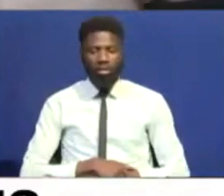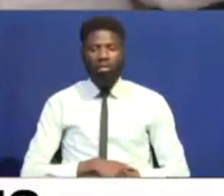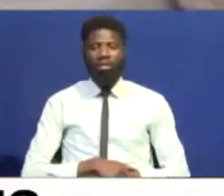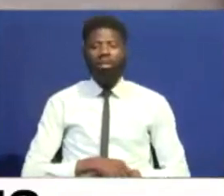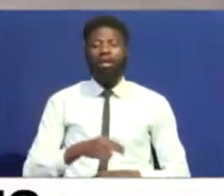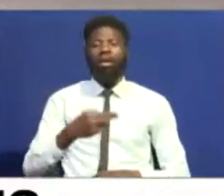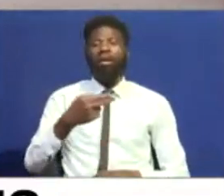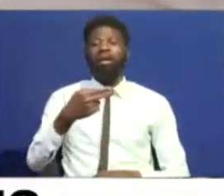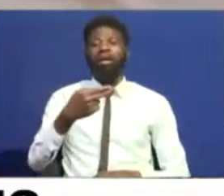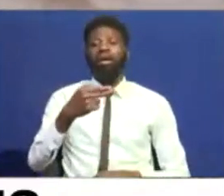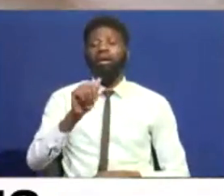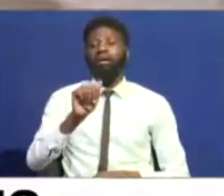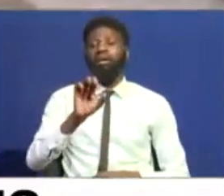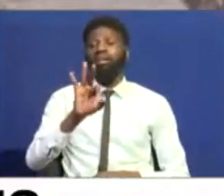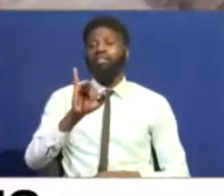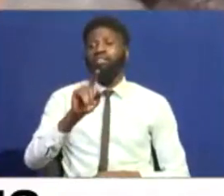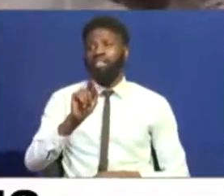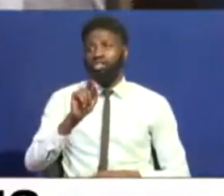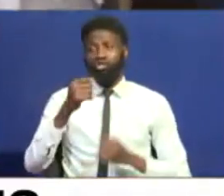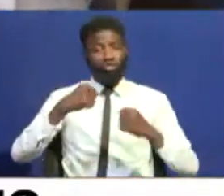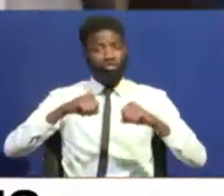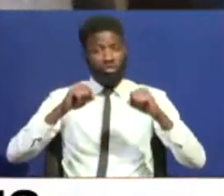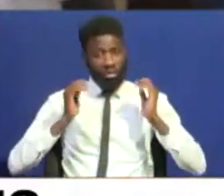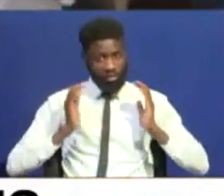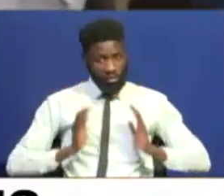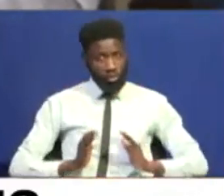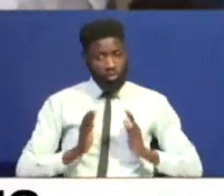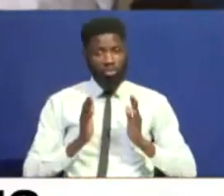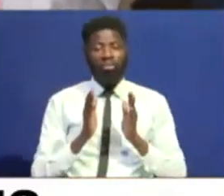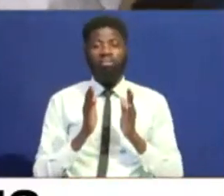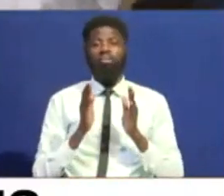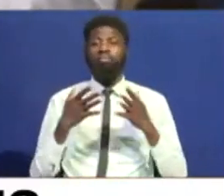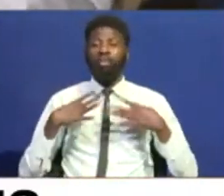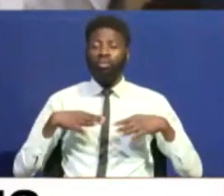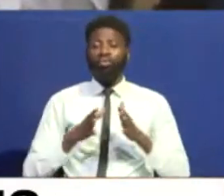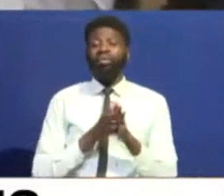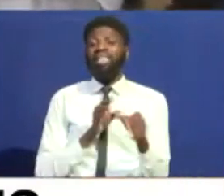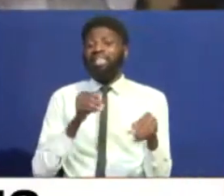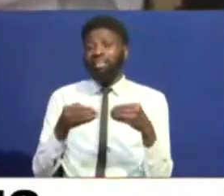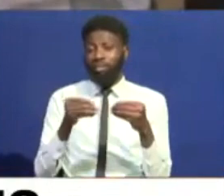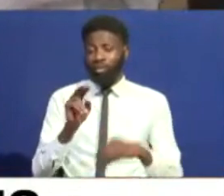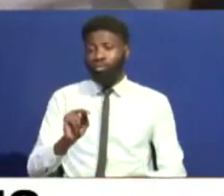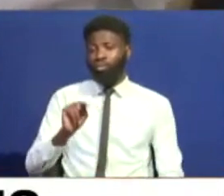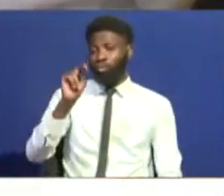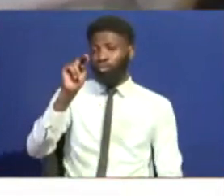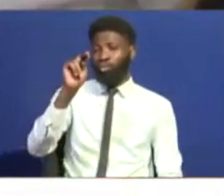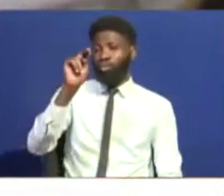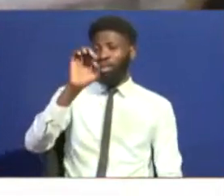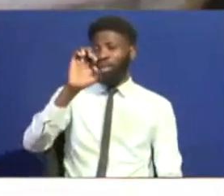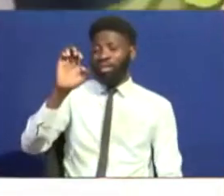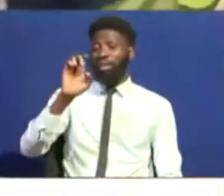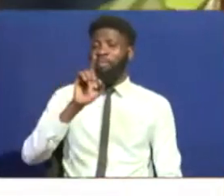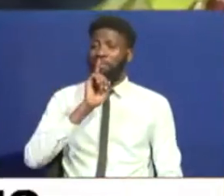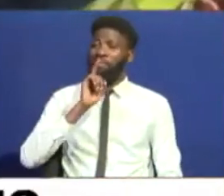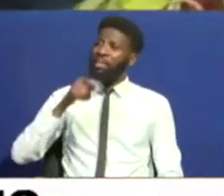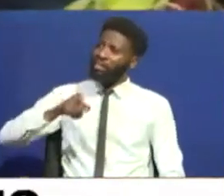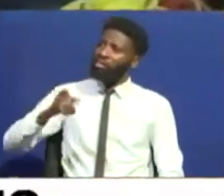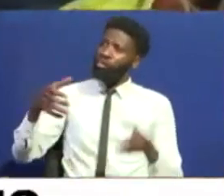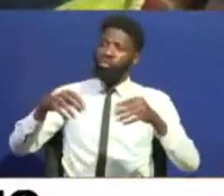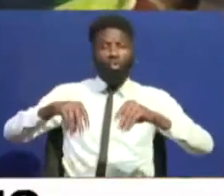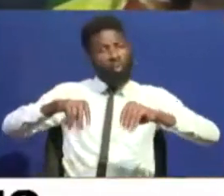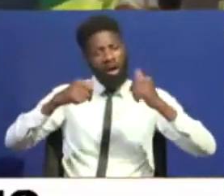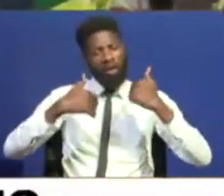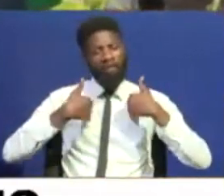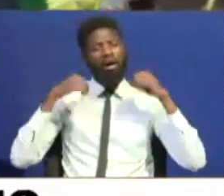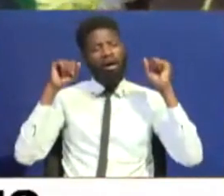in the northeastern region, says they are also qualified to take up top positions to serve Kenyans. He says